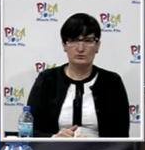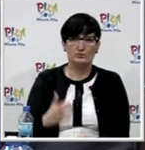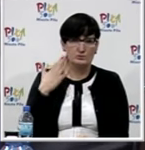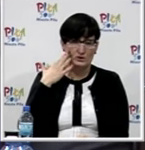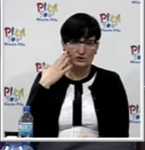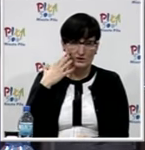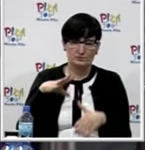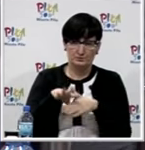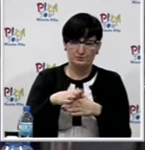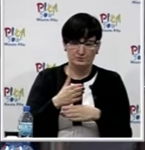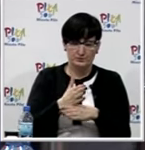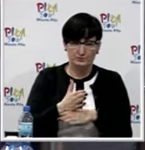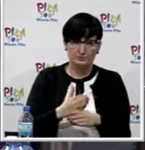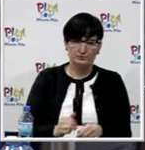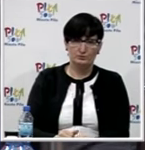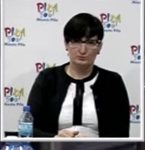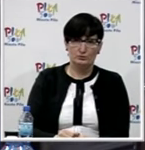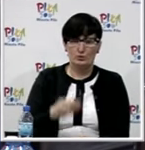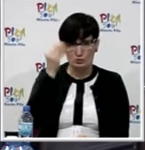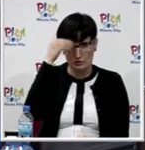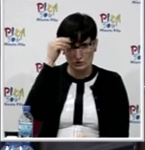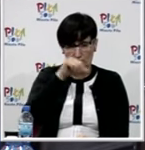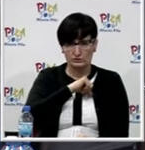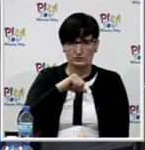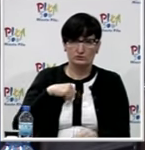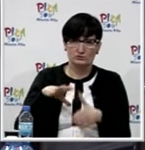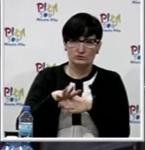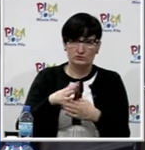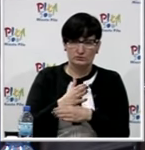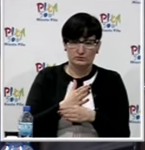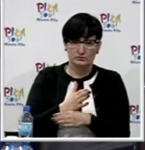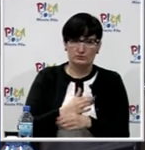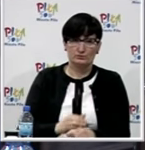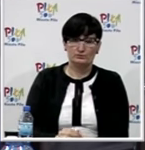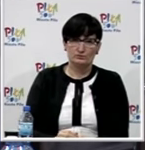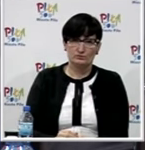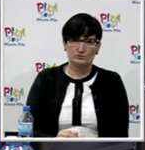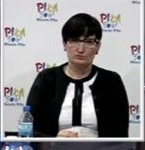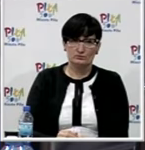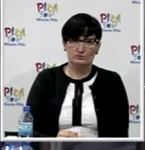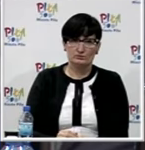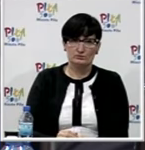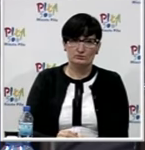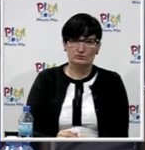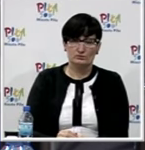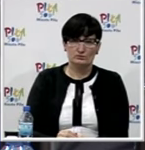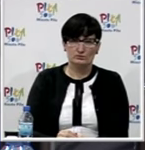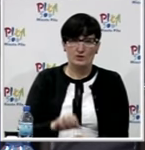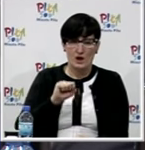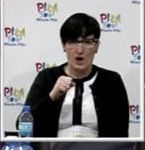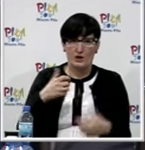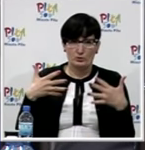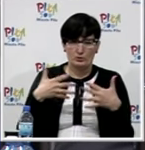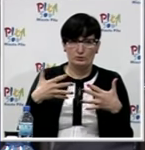mieszkających w Pile i uczących się w Pile, a jednocześnie klub, który ma szereg